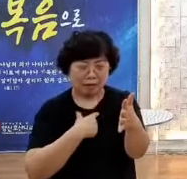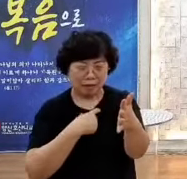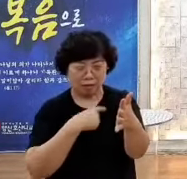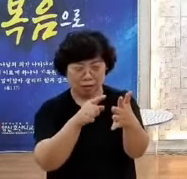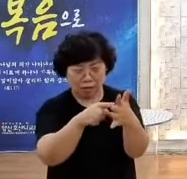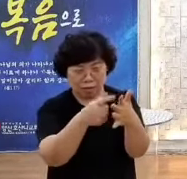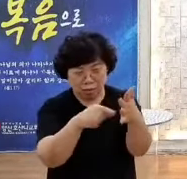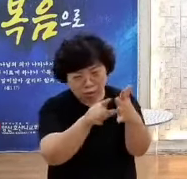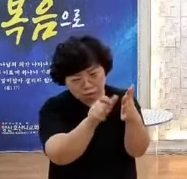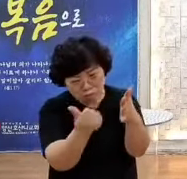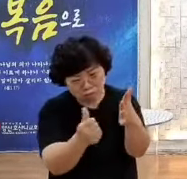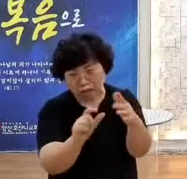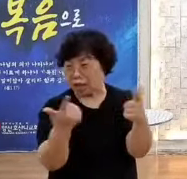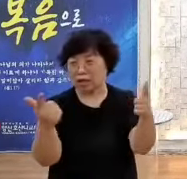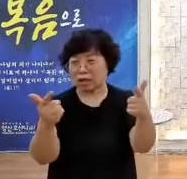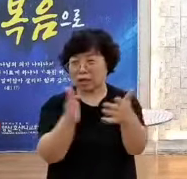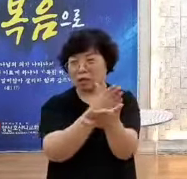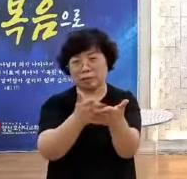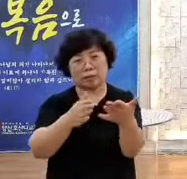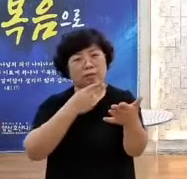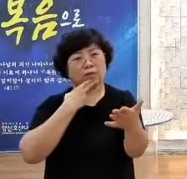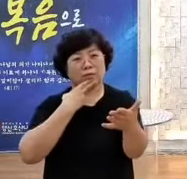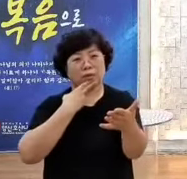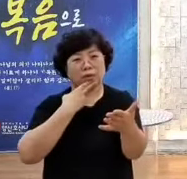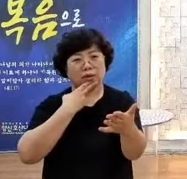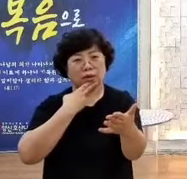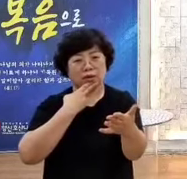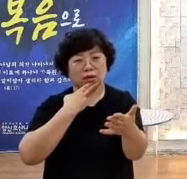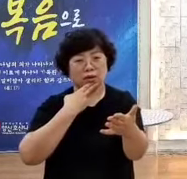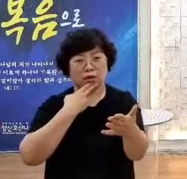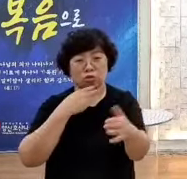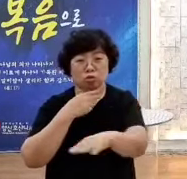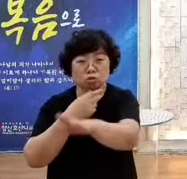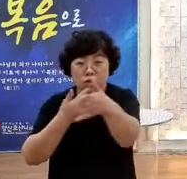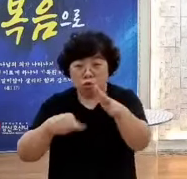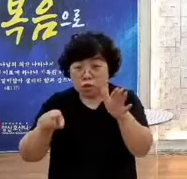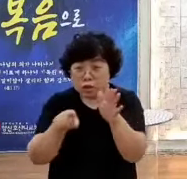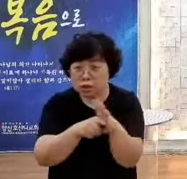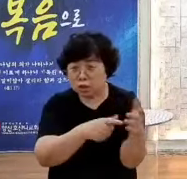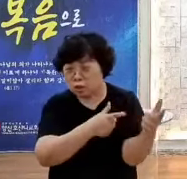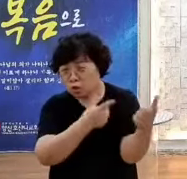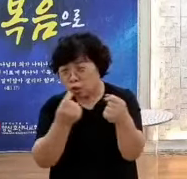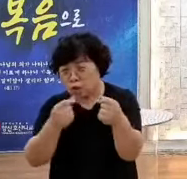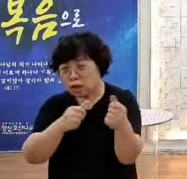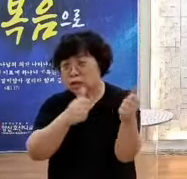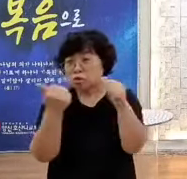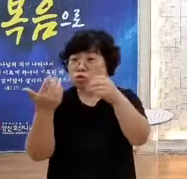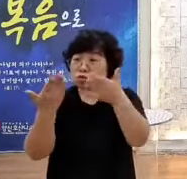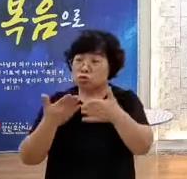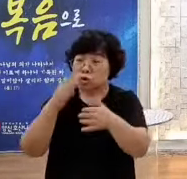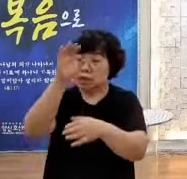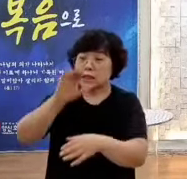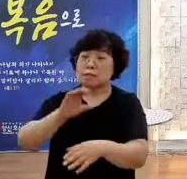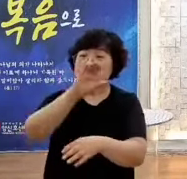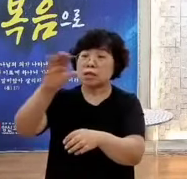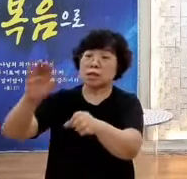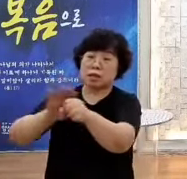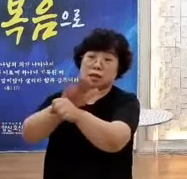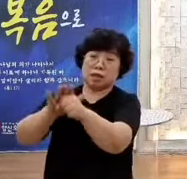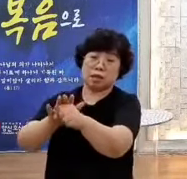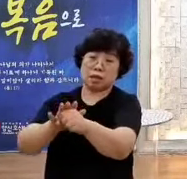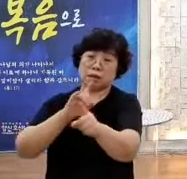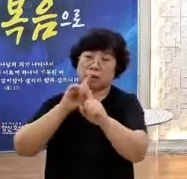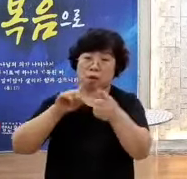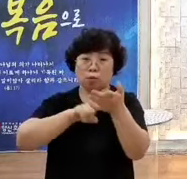그럴 때 우리를 위해서 대신 죽으신 분이 그 십자가 사랑이다. 이 말로 할 수 없는,